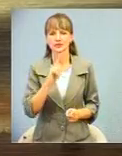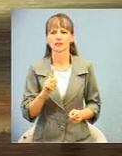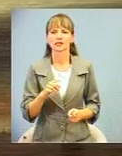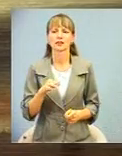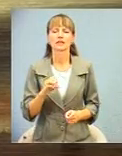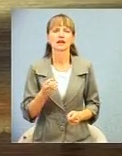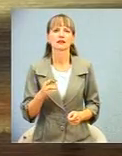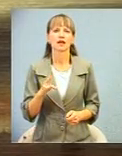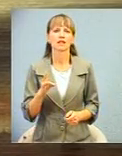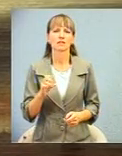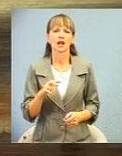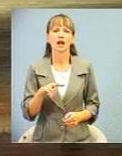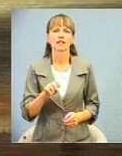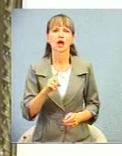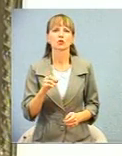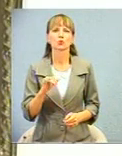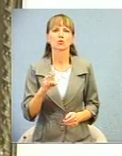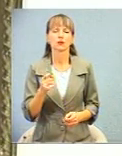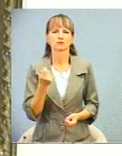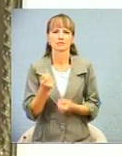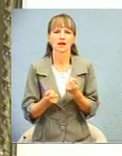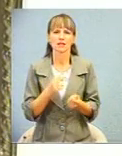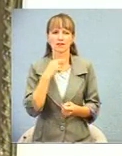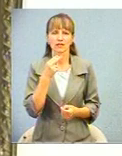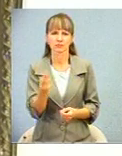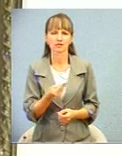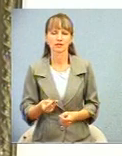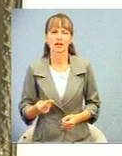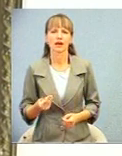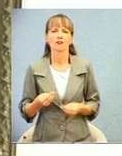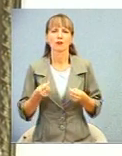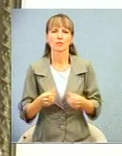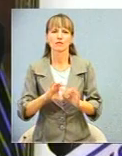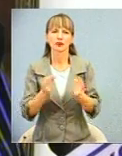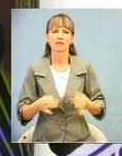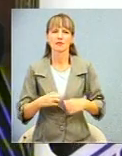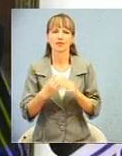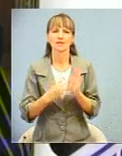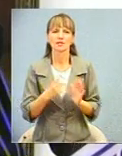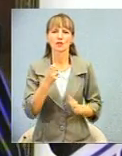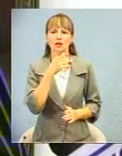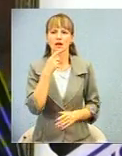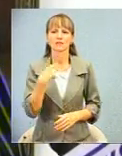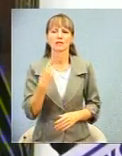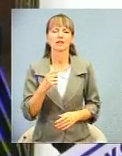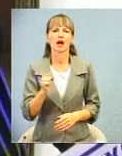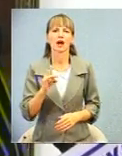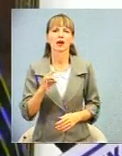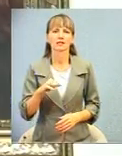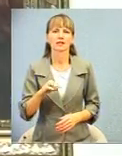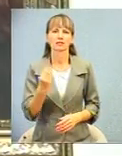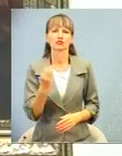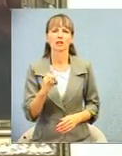Тетяна Лазунько приділяє багато уваги деталям. У цьому простежується вплив митців 19 століття, каже директор галереї «Арт-Ель» Антон